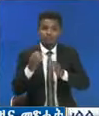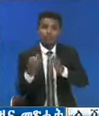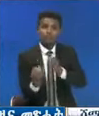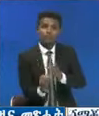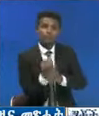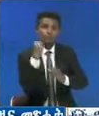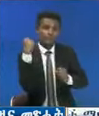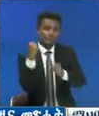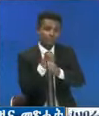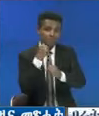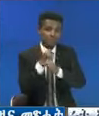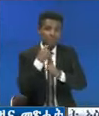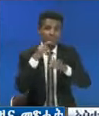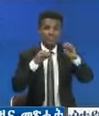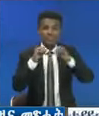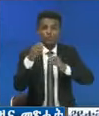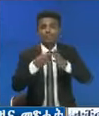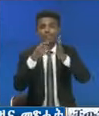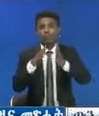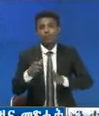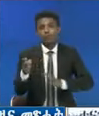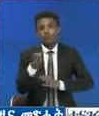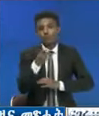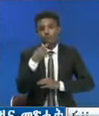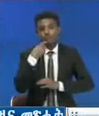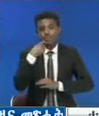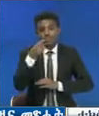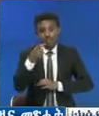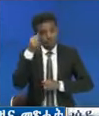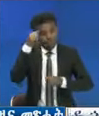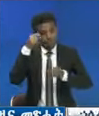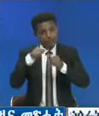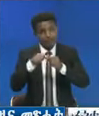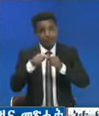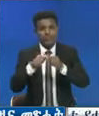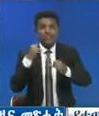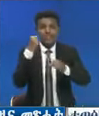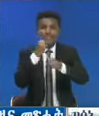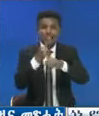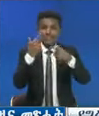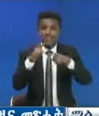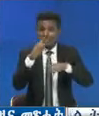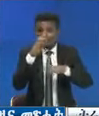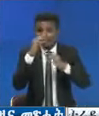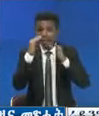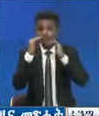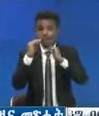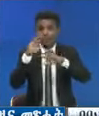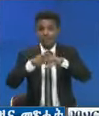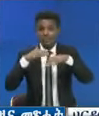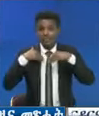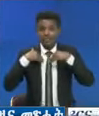ያው ተንቀሳቅሰን ውጤታማ የሆንበት ሁኔታ ነው ያለው። ከስራ እድል አኳያ እንግዲህ አሁን እዚህ እንደምታዩት ወደ 200 ሄክታር ነው